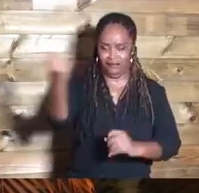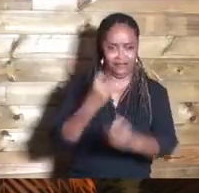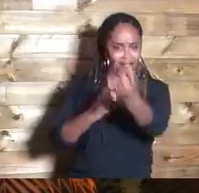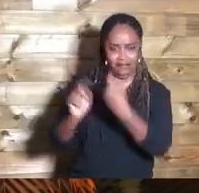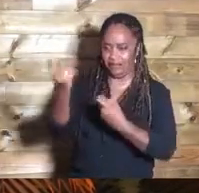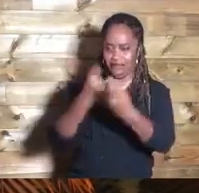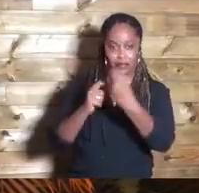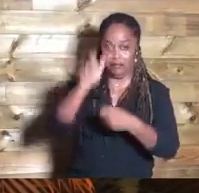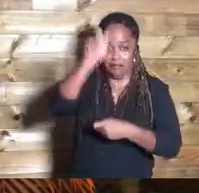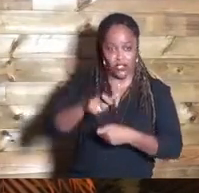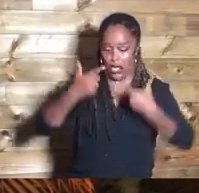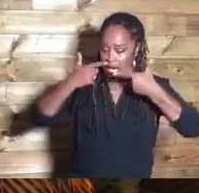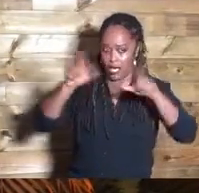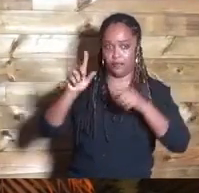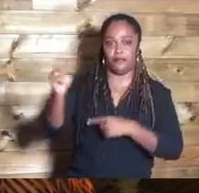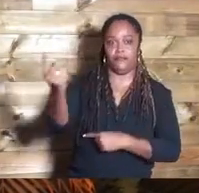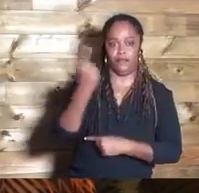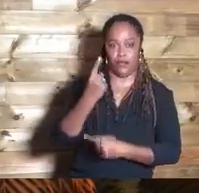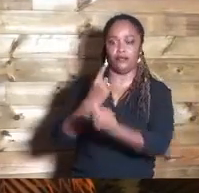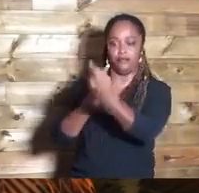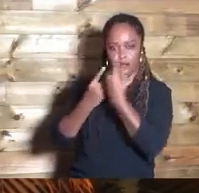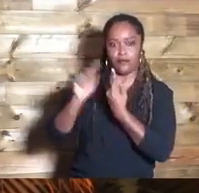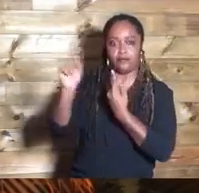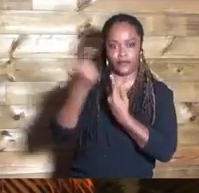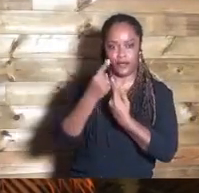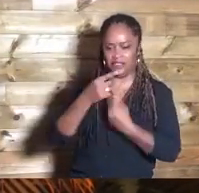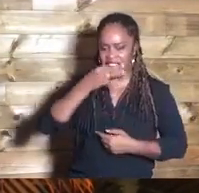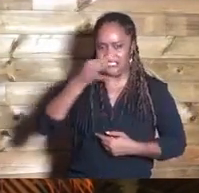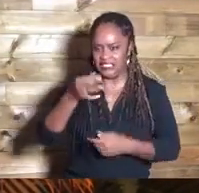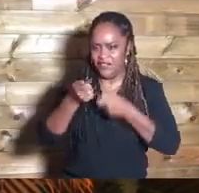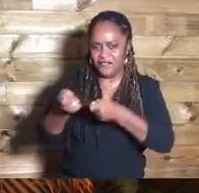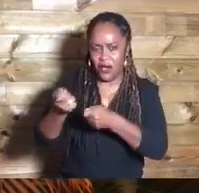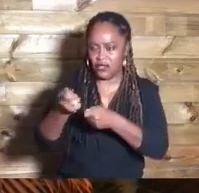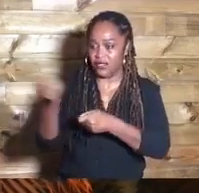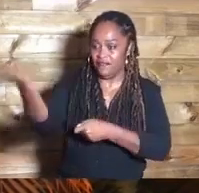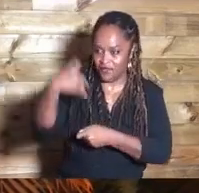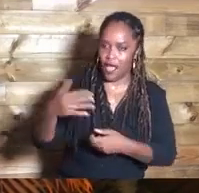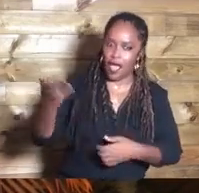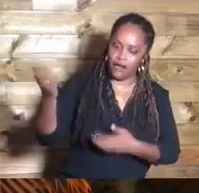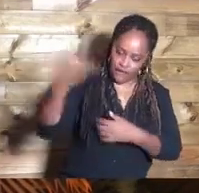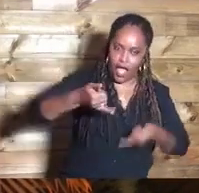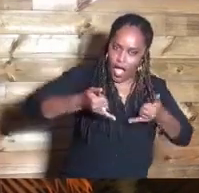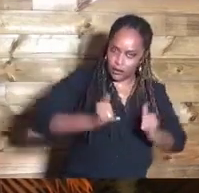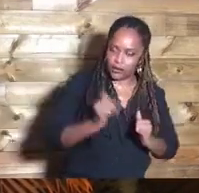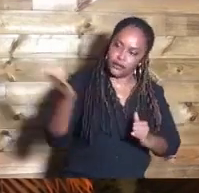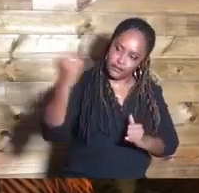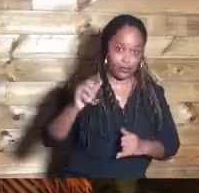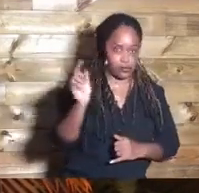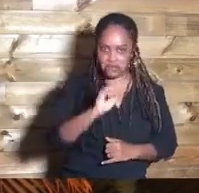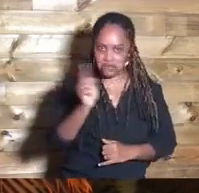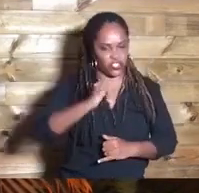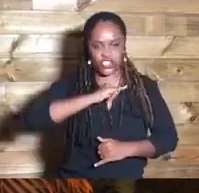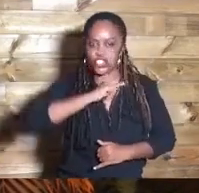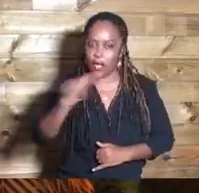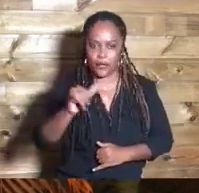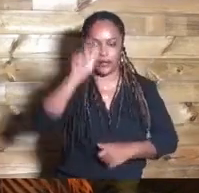ne vois pas ça marqué pour côté. Nous pas fait pas bité pour dire que venez avec nous vous asseoir. Et chaque 700 là, c'est 700 moun